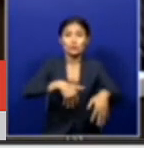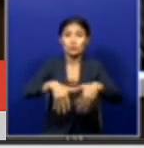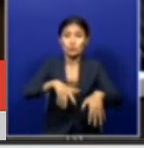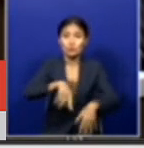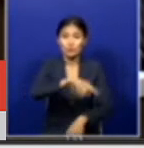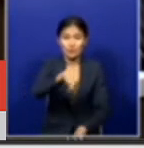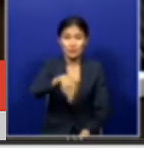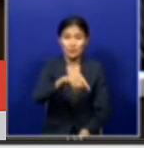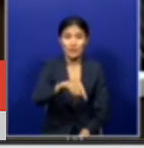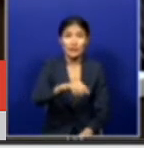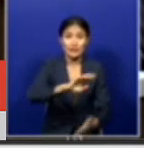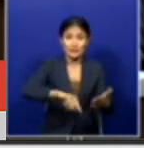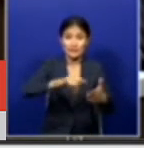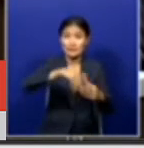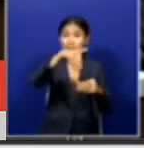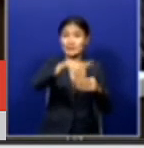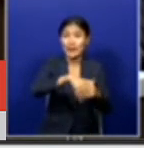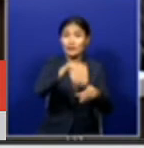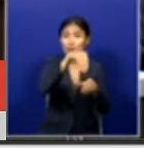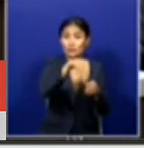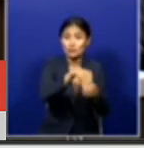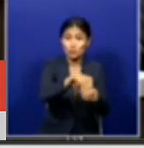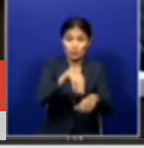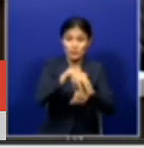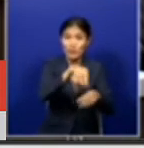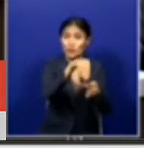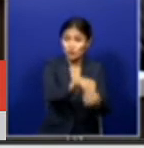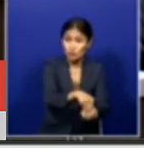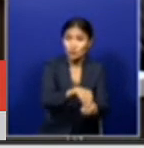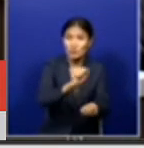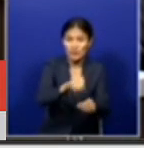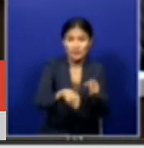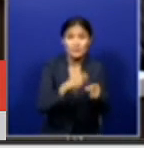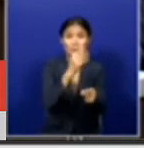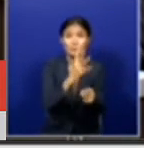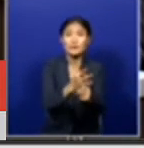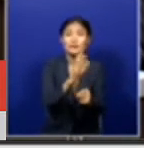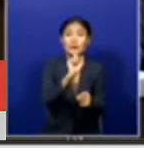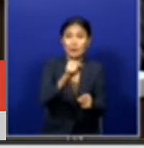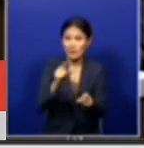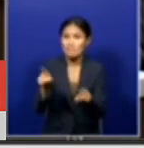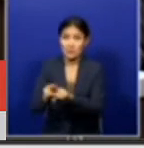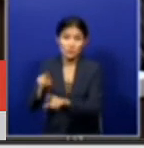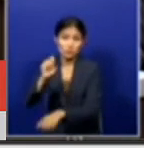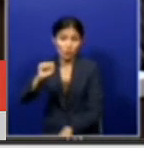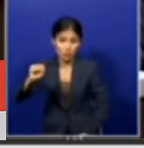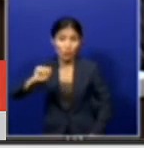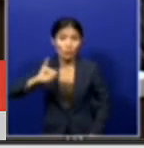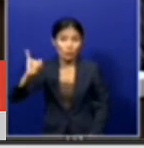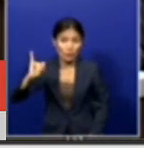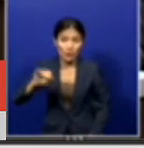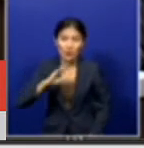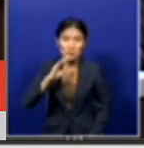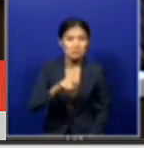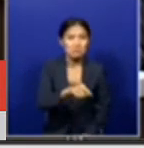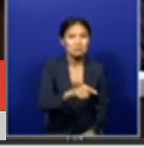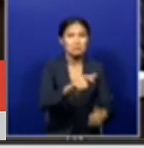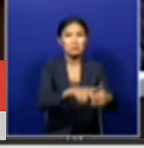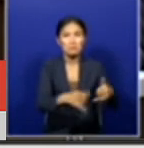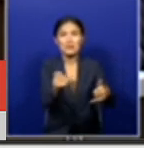ปีถ้าทำไม่ดี4ปีผ่านไปชาวบ้านก็เลือกคน